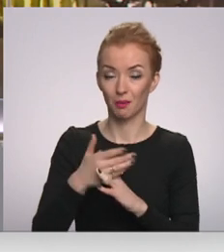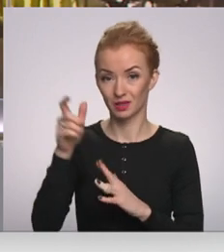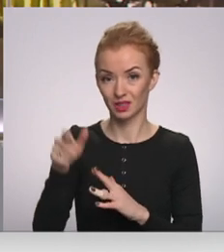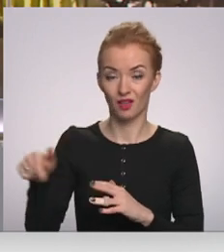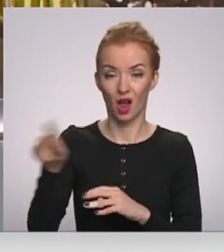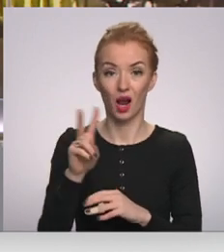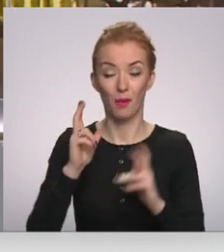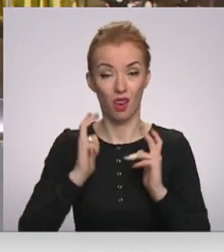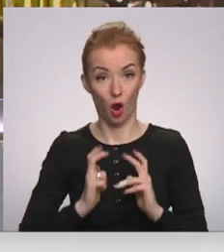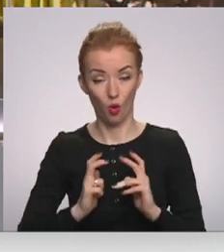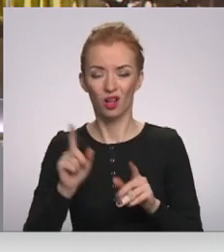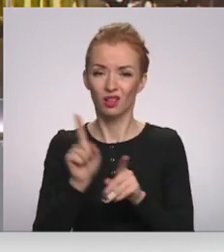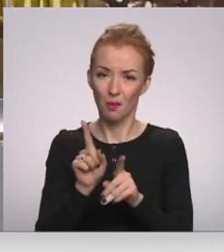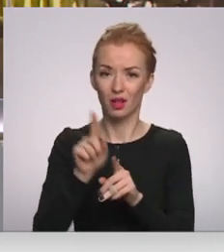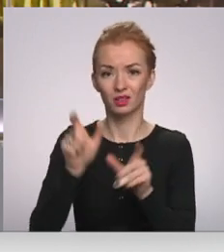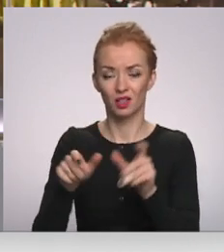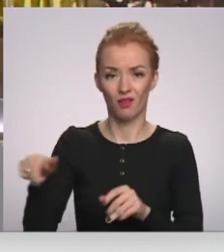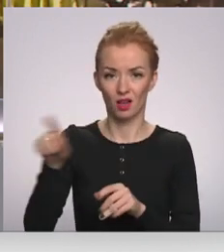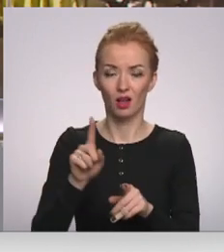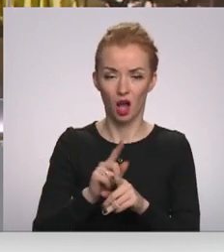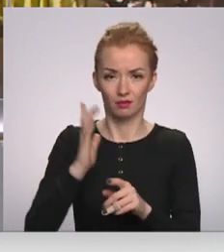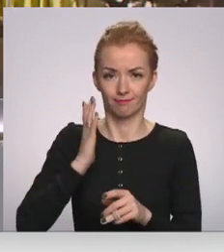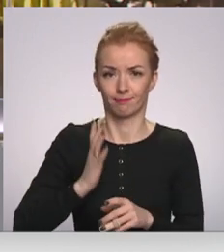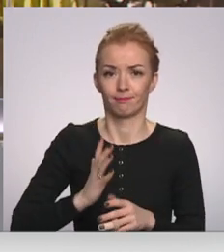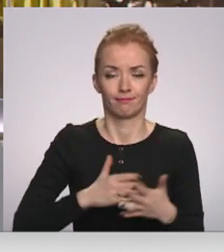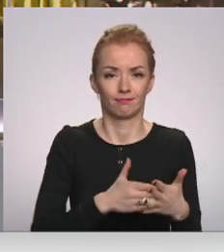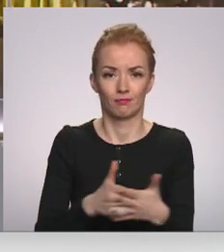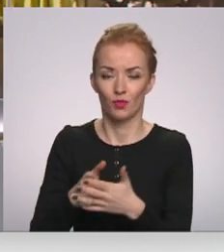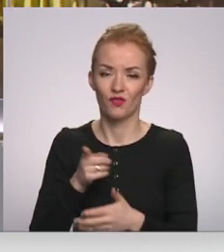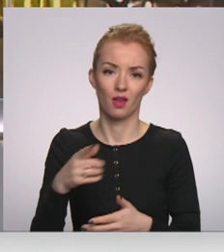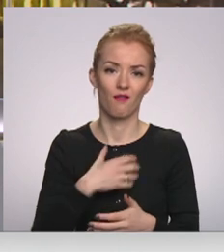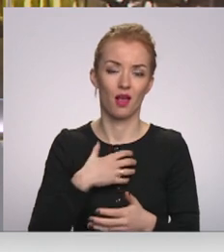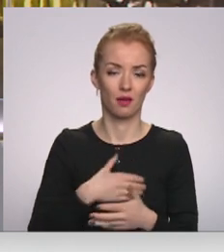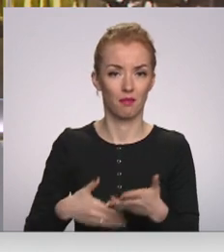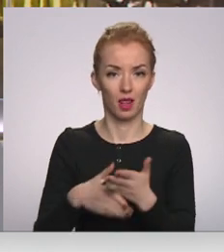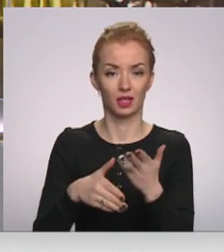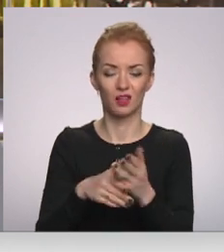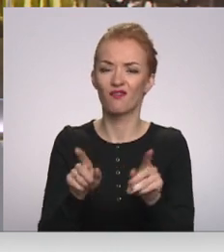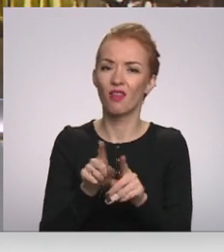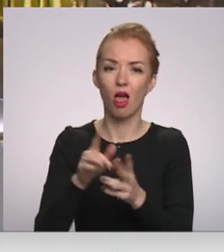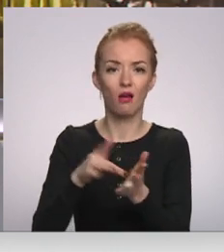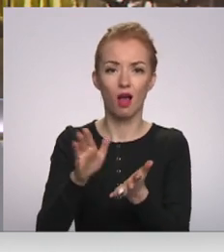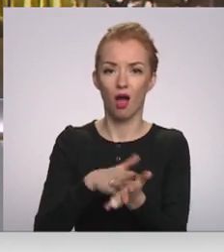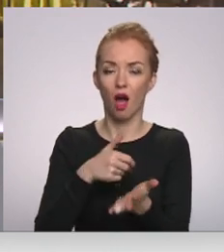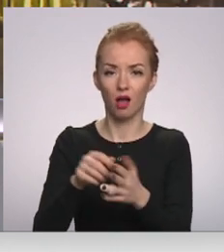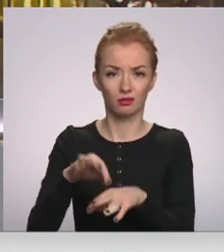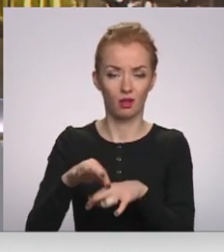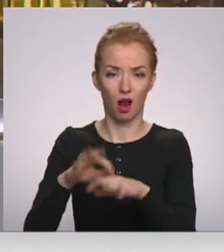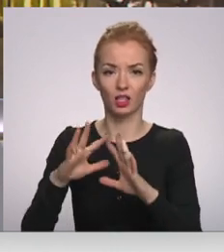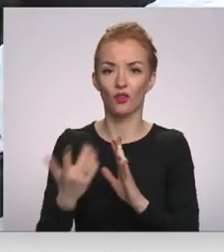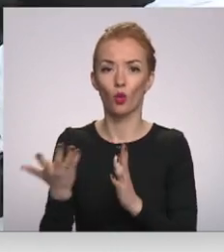nodomiem vienmēr ir tādi, kas tiešām ir situācijas ķilnieki un kuriem nepieciešama palīdzība, lai kāda ādas krāsa vai izcelsme tiem